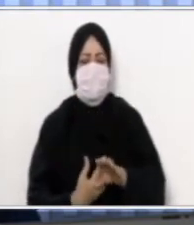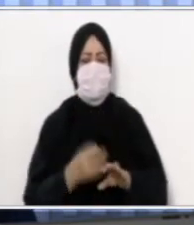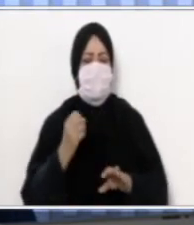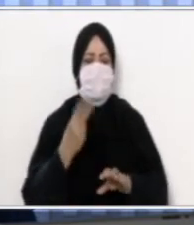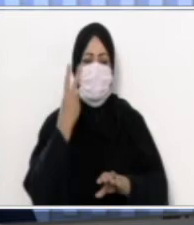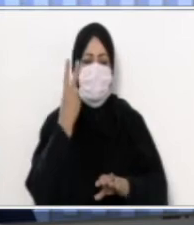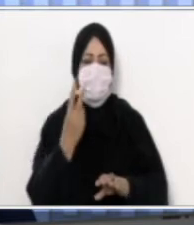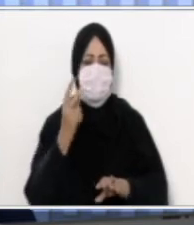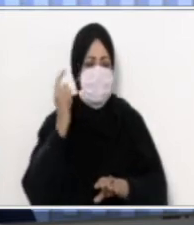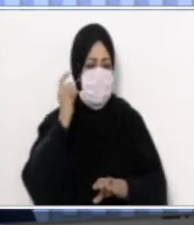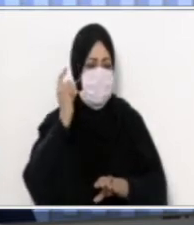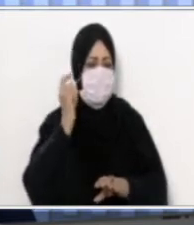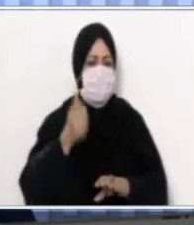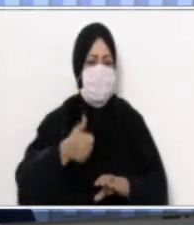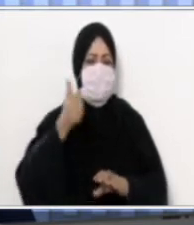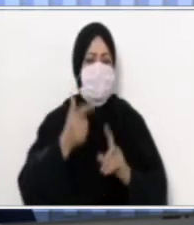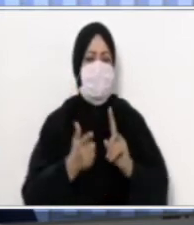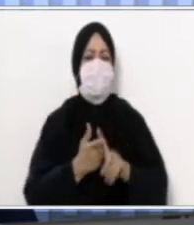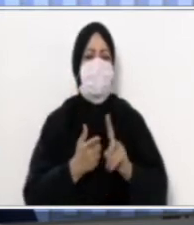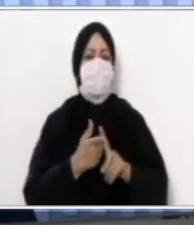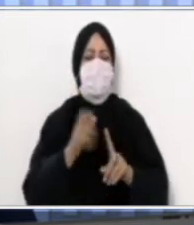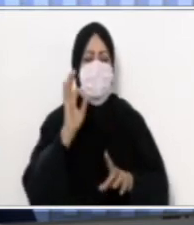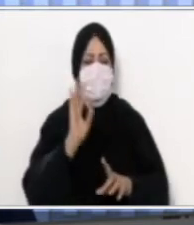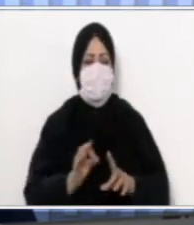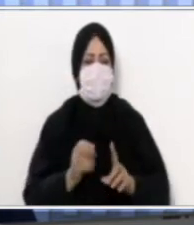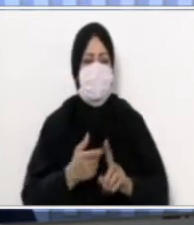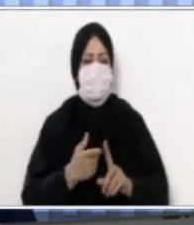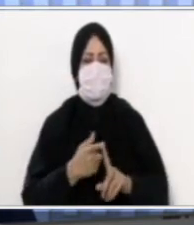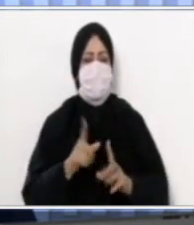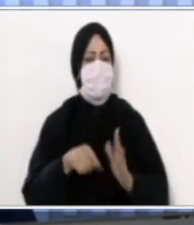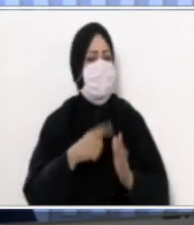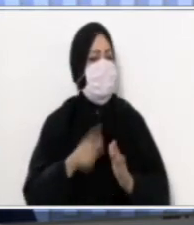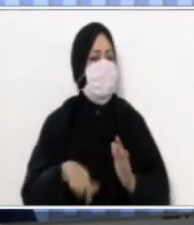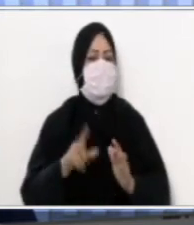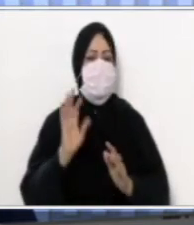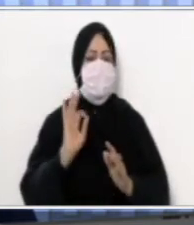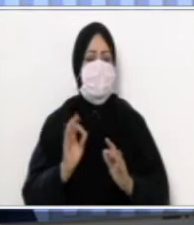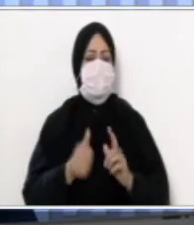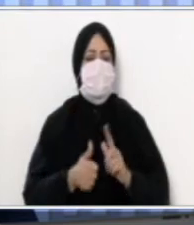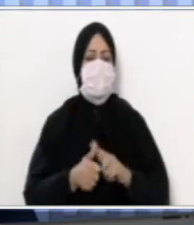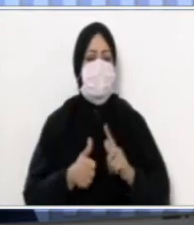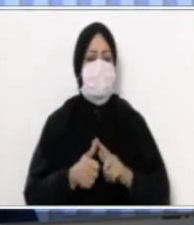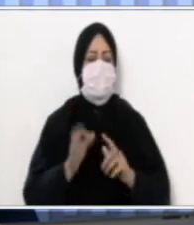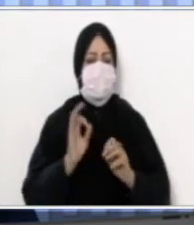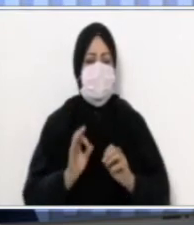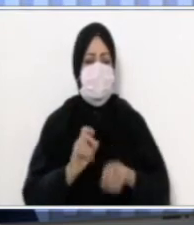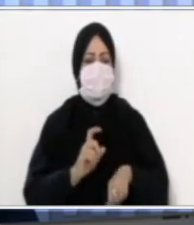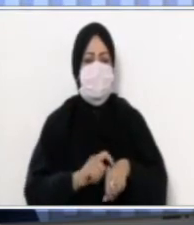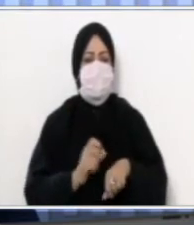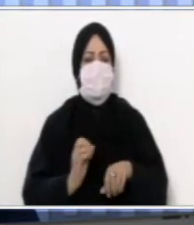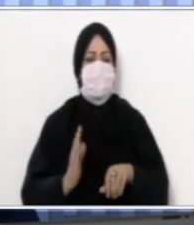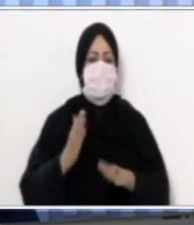طبعا عندنا احنا في البداية أن الأذان يشرع لدخول الوقت، ففيه أذان للفجر والظهر والعصر